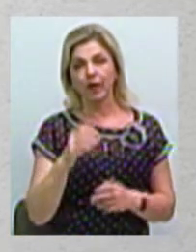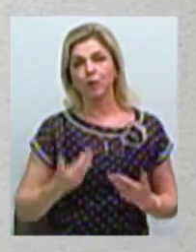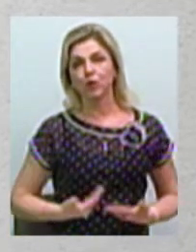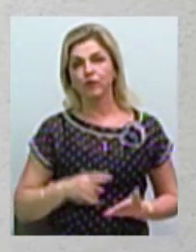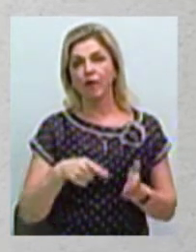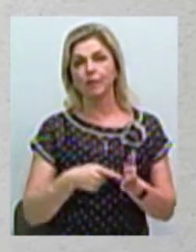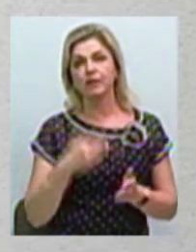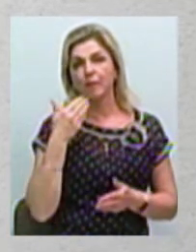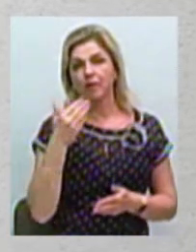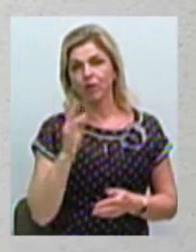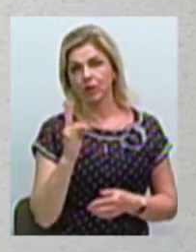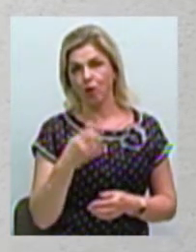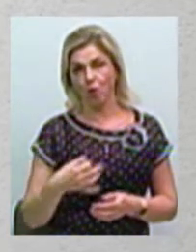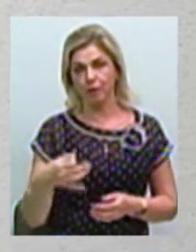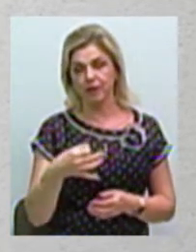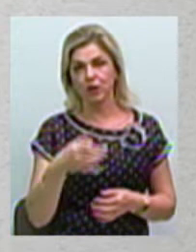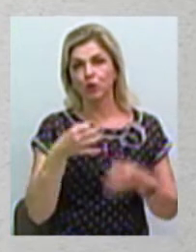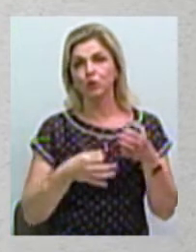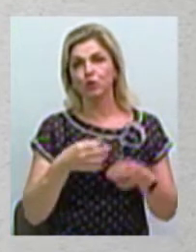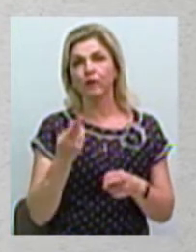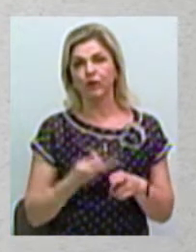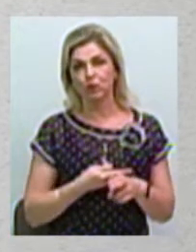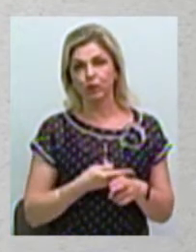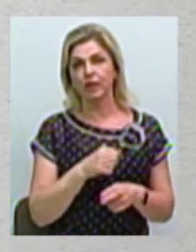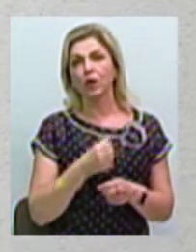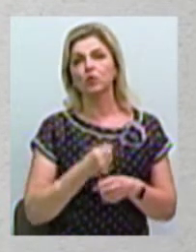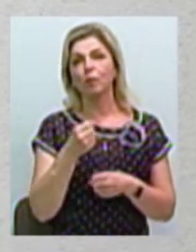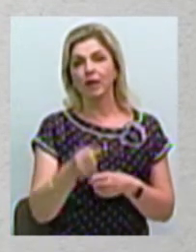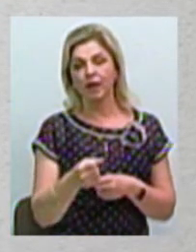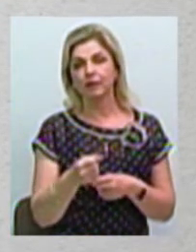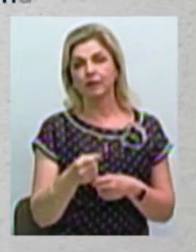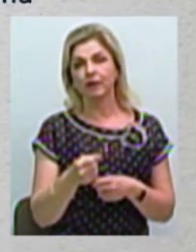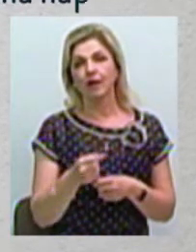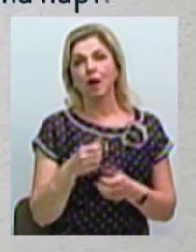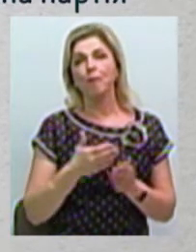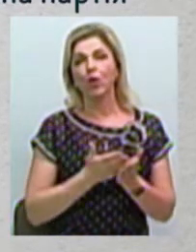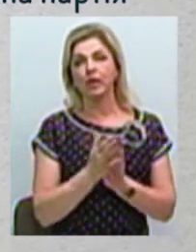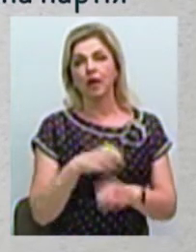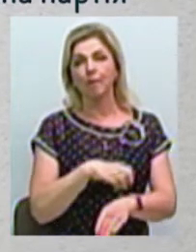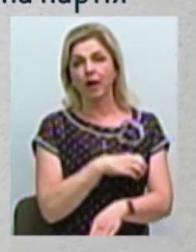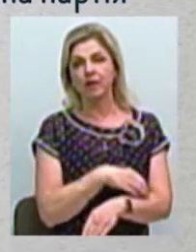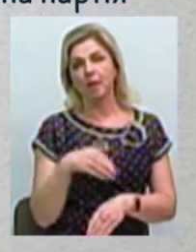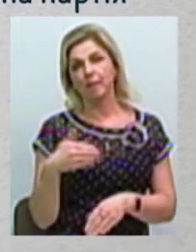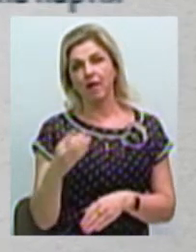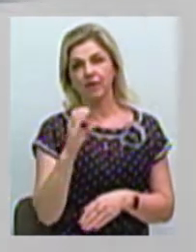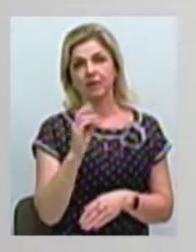Первомайськ Миколаївської області. Судимість відсутня. Суб'єкт висування – політична партія «Правий